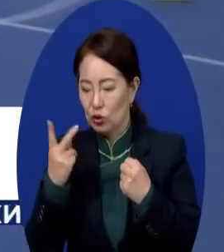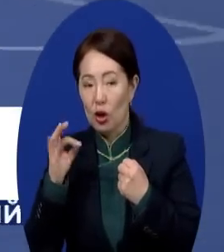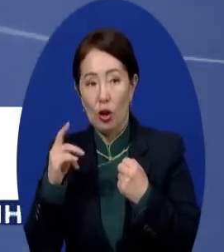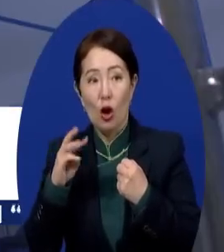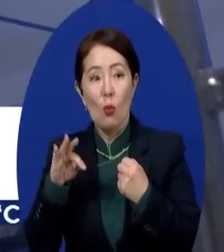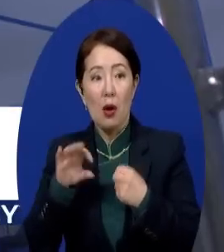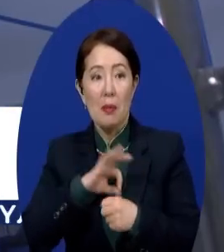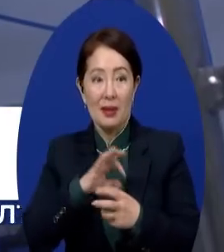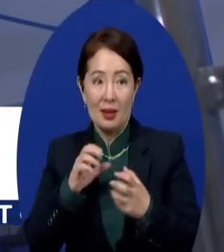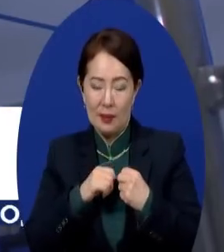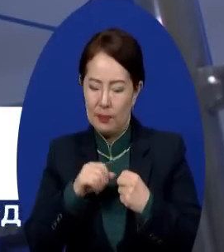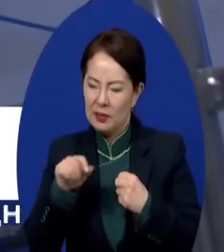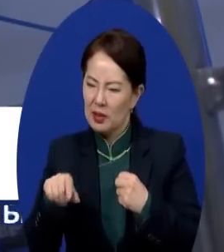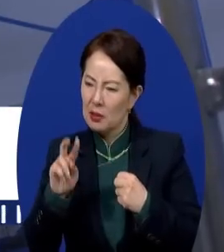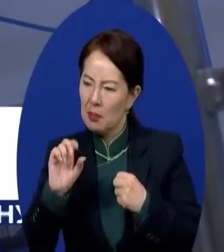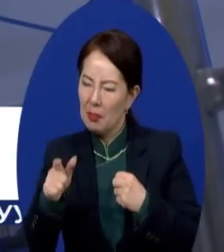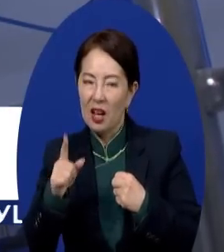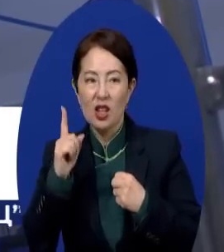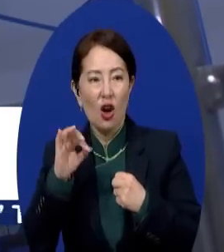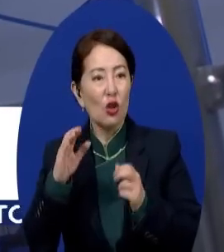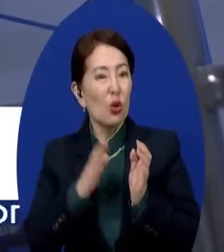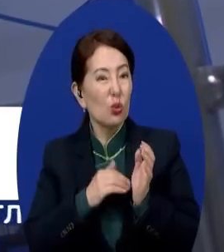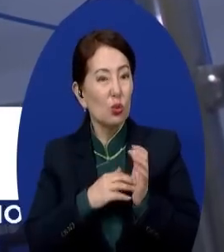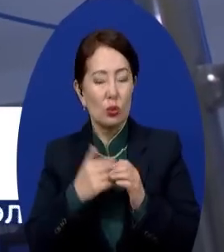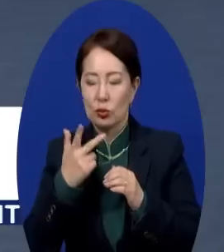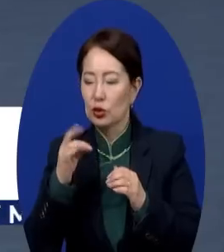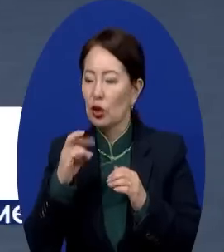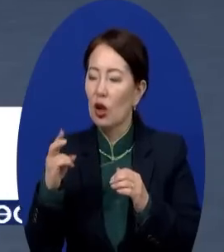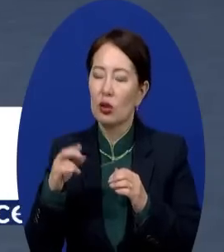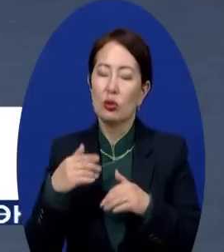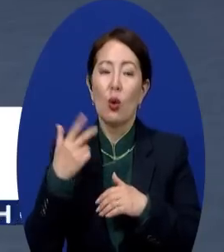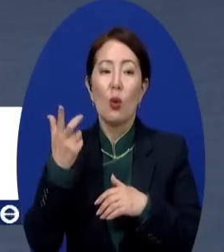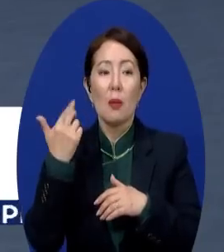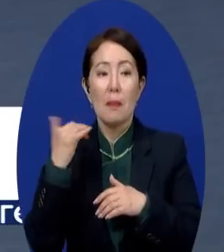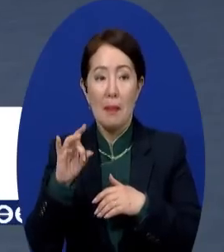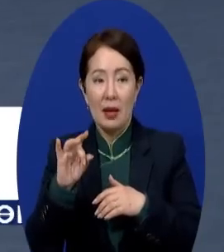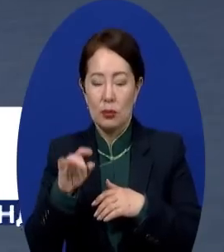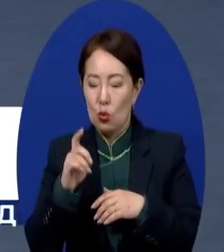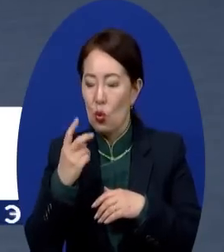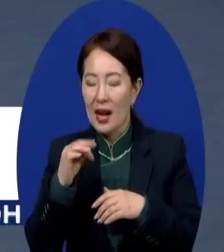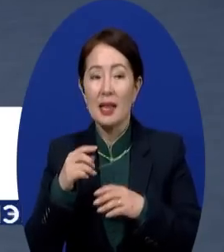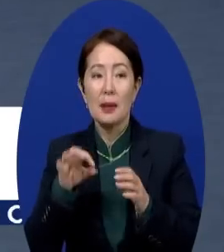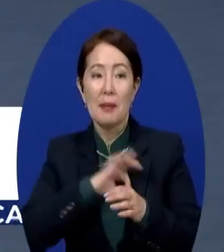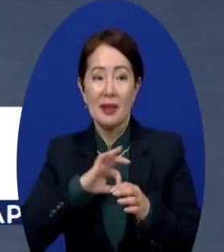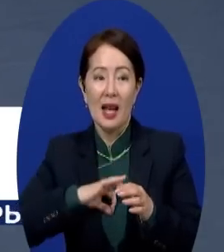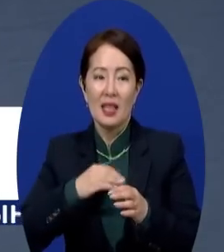ангасан юм а. Халиод баг тэднээс 1 оноо дутуу буюу 31 оноотойгоор 3-р орч алгарч хүрэл медаль эзэлт болжээ.